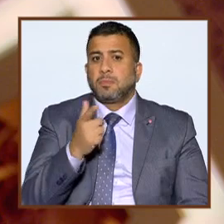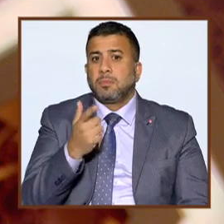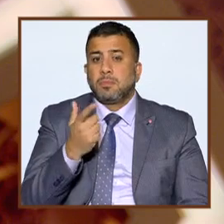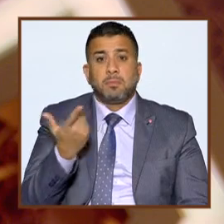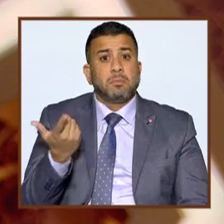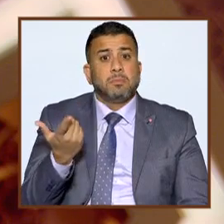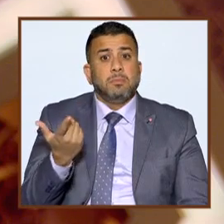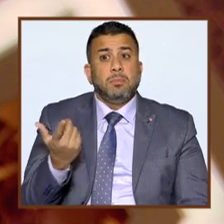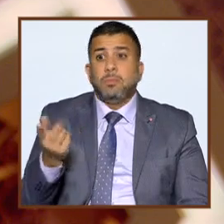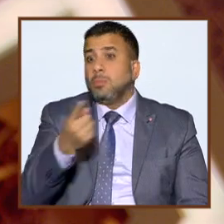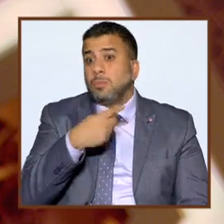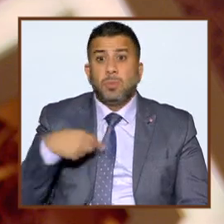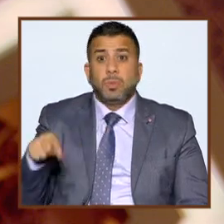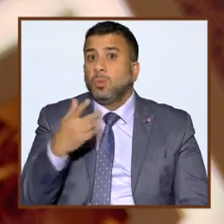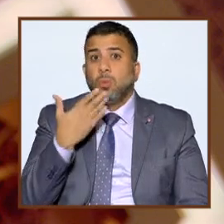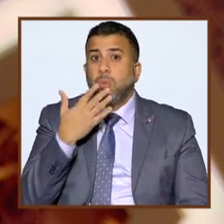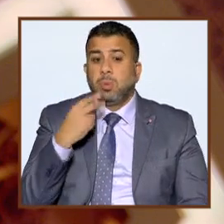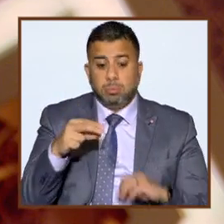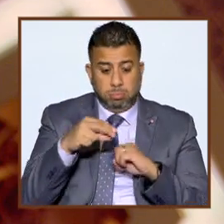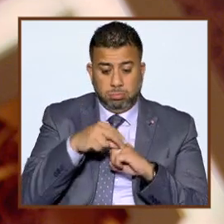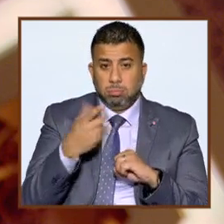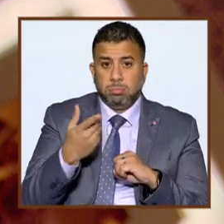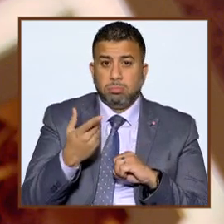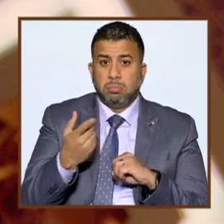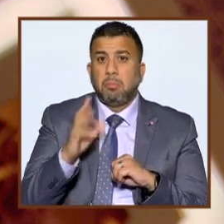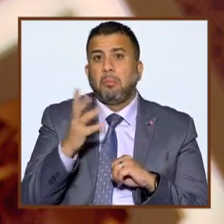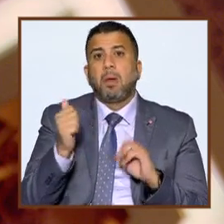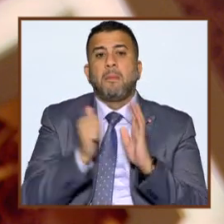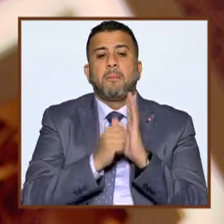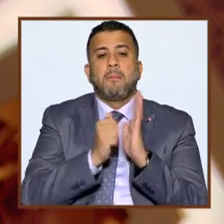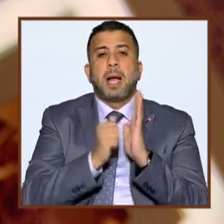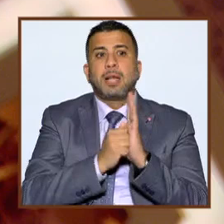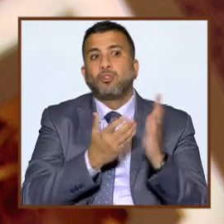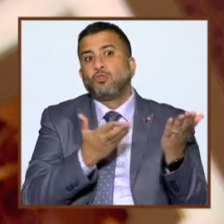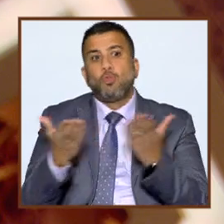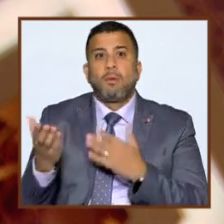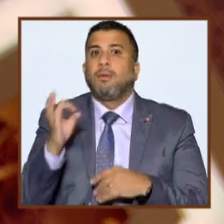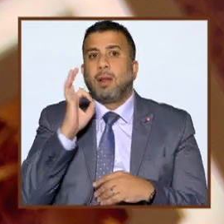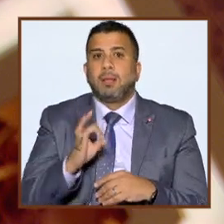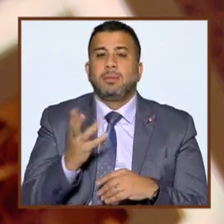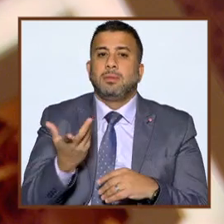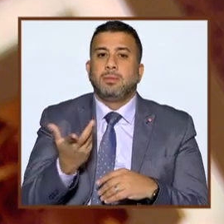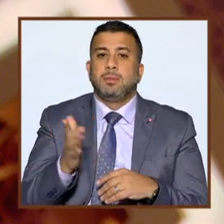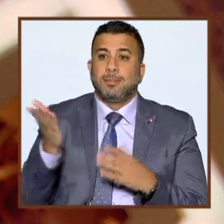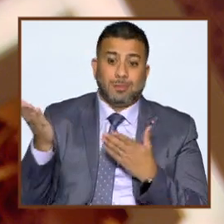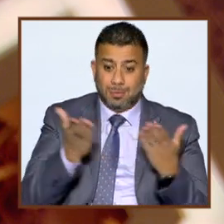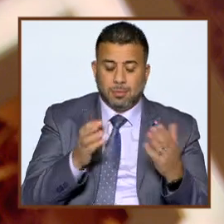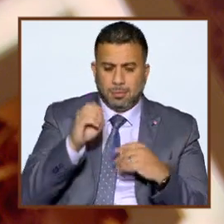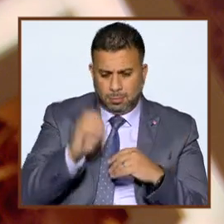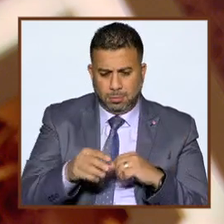تيقنت تقول ليس لأحد من أهل البيت، إذن هذا لمن زاركم، لأن الخاتم هذا ما يأتي هكذا، أكيد من